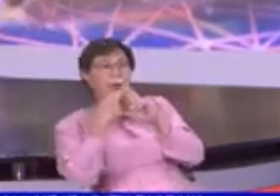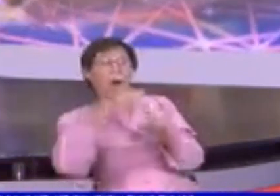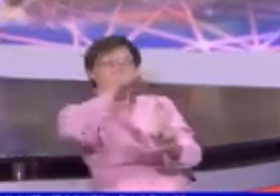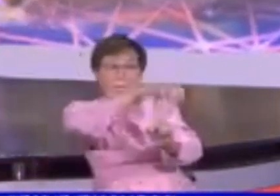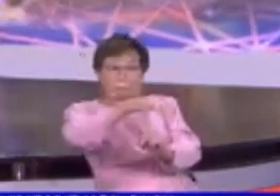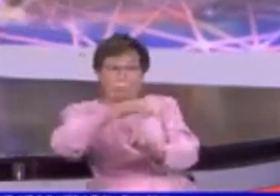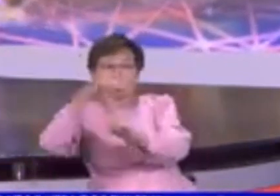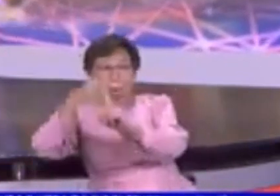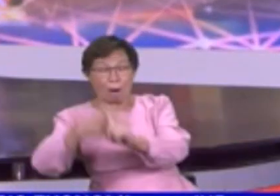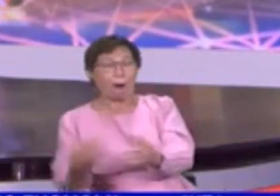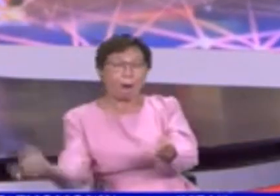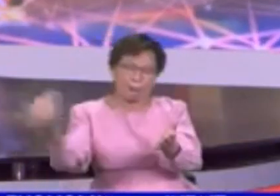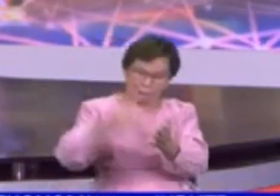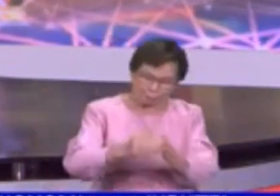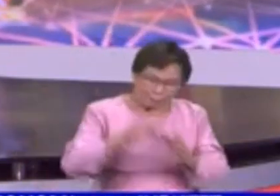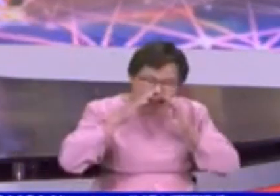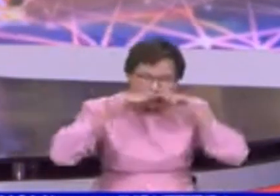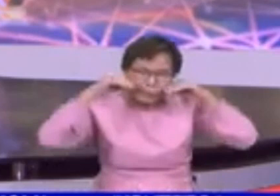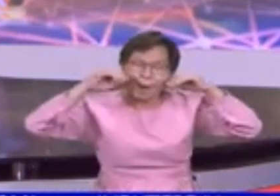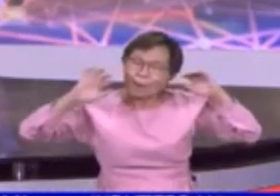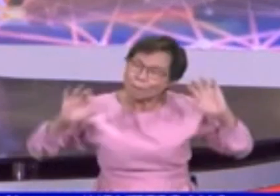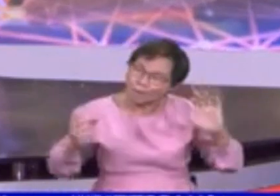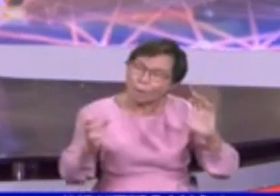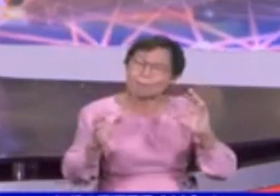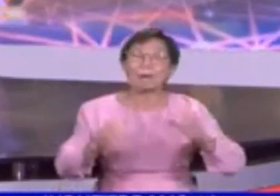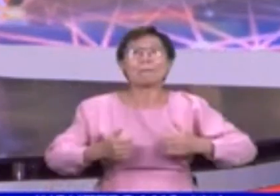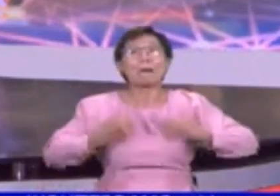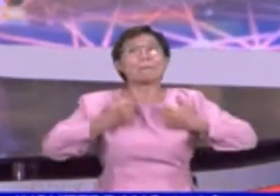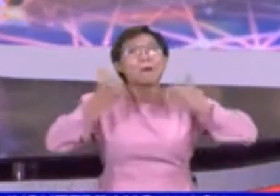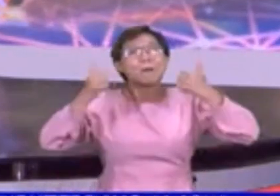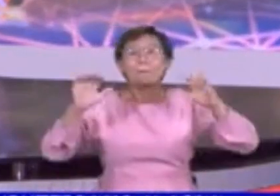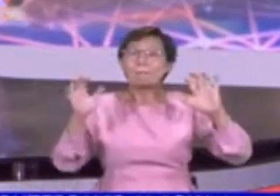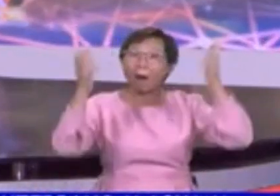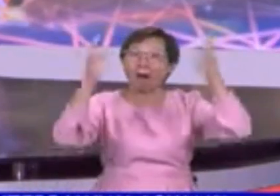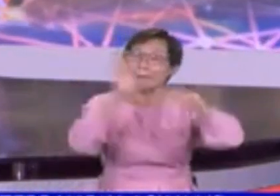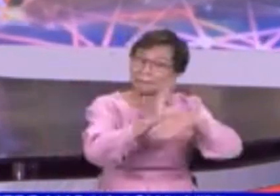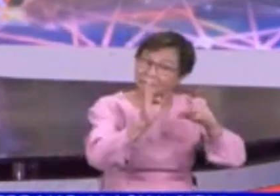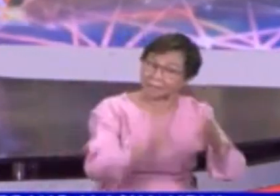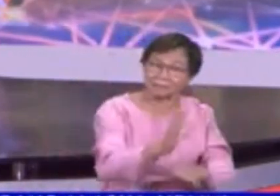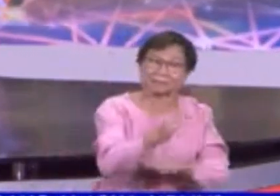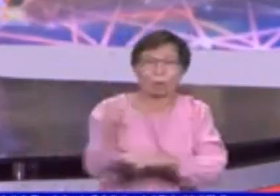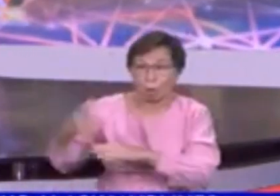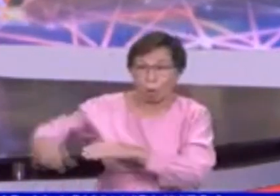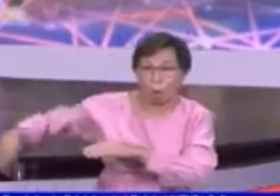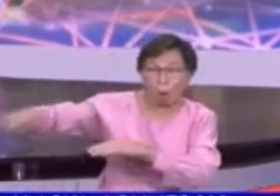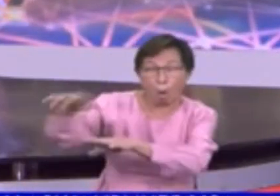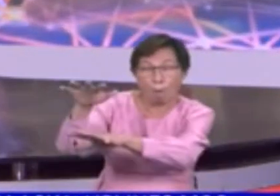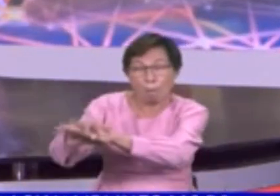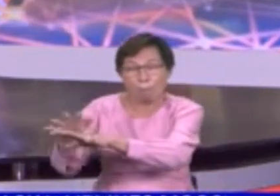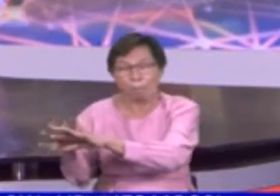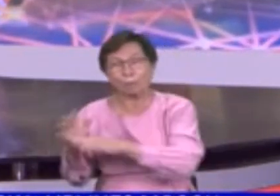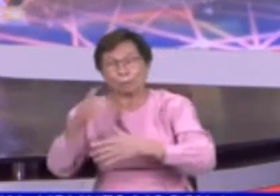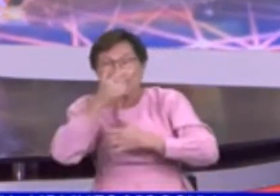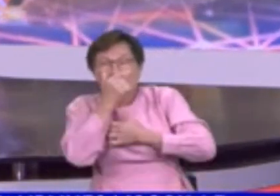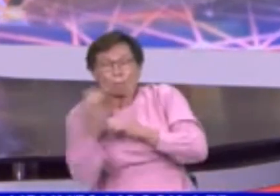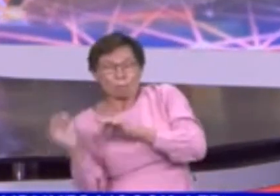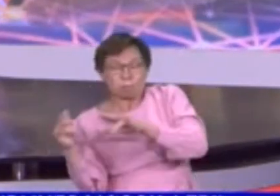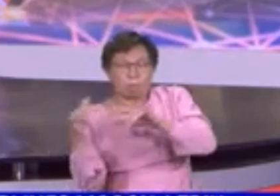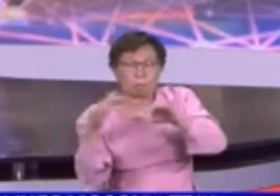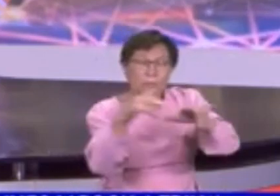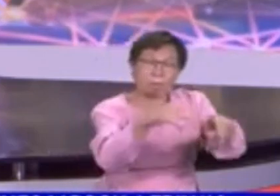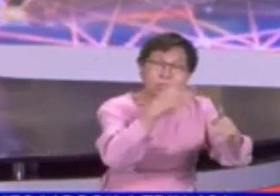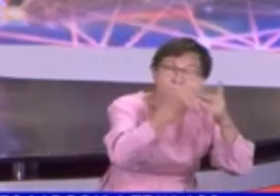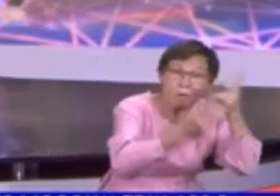semula keceriaan menjelang sambutan Aidilfitri. Selain melegakan peniaga, orang ramai turut teruja untuk mengunjunginya. Ikuti